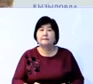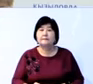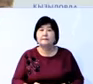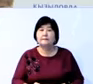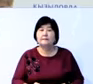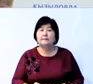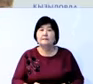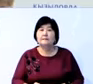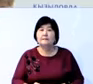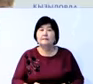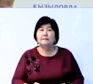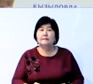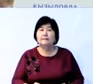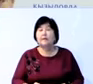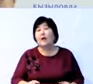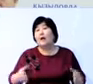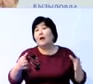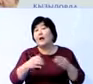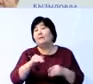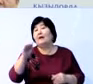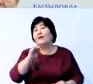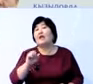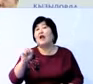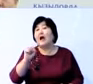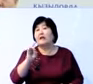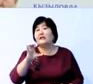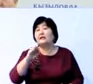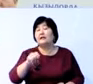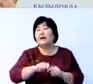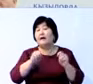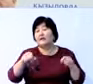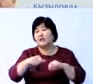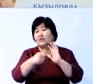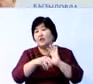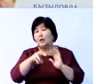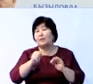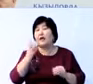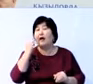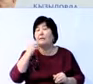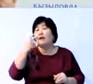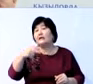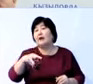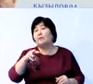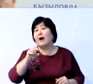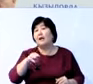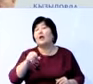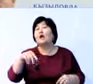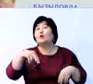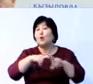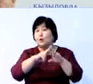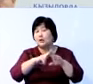наурыздан Нур-Султан каласына рейстер. Компания Fly Арыстан планировала открыть рейсы 16 марта в Алматы с 20 марта в